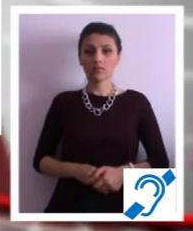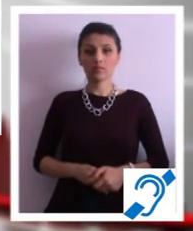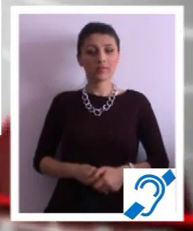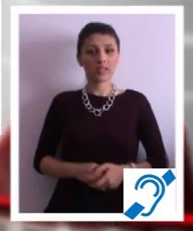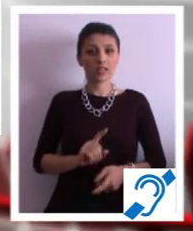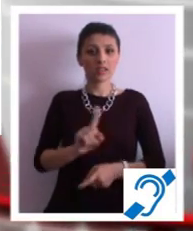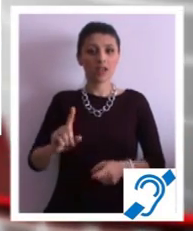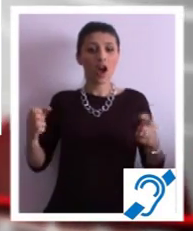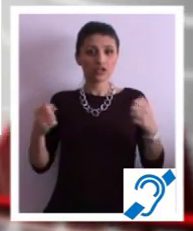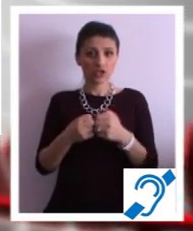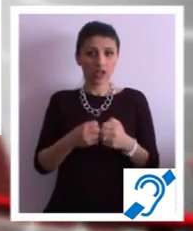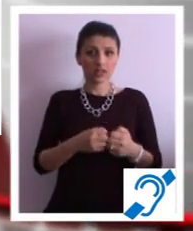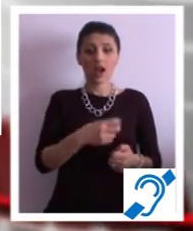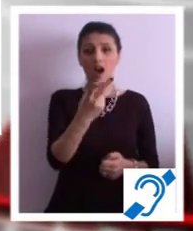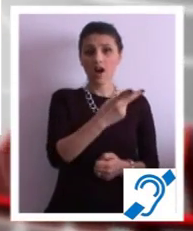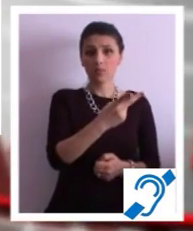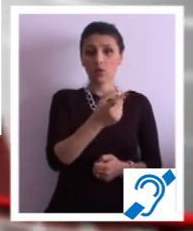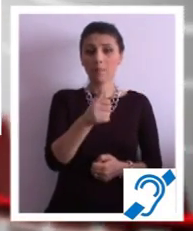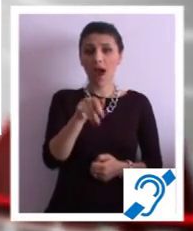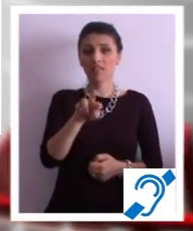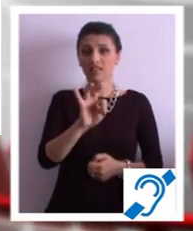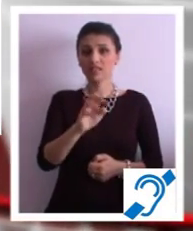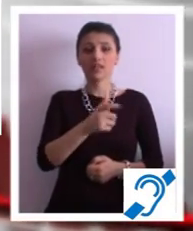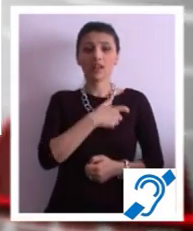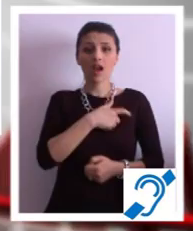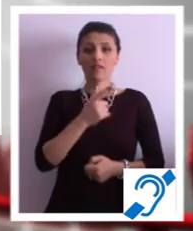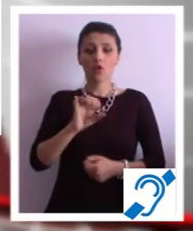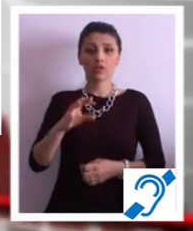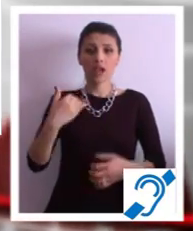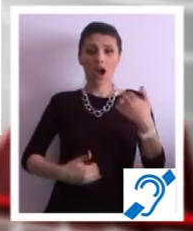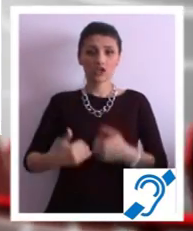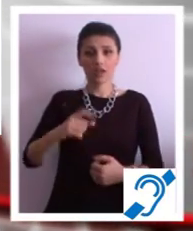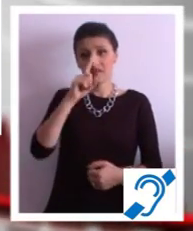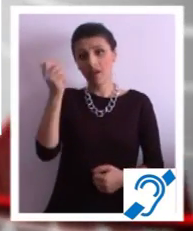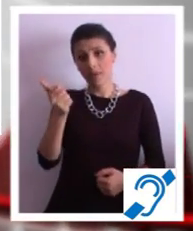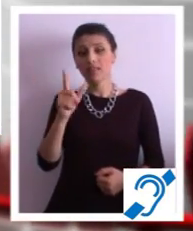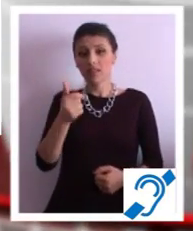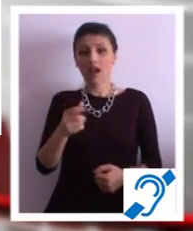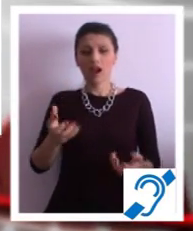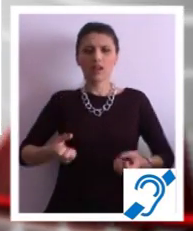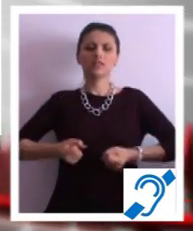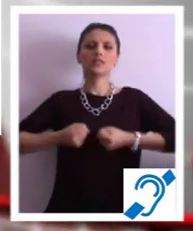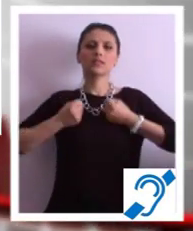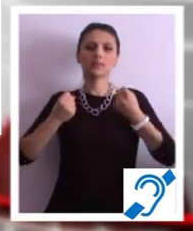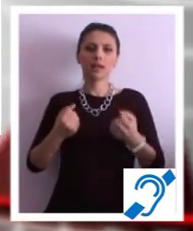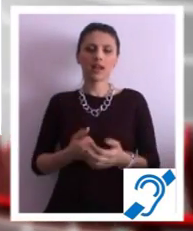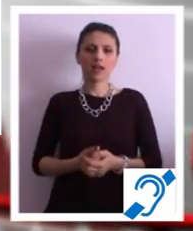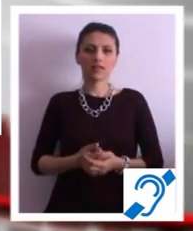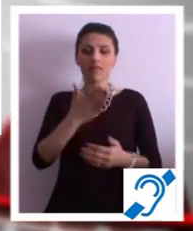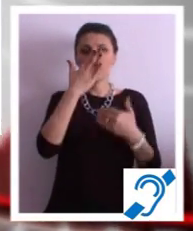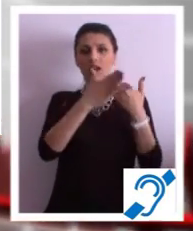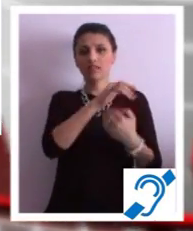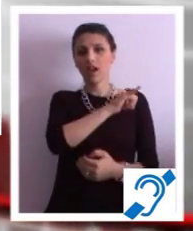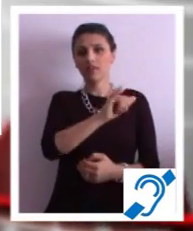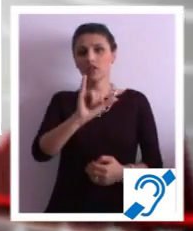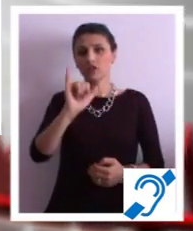Din impact, pasagerii și conducătoarea auto a Matizului nu au suferit vătămări corporale, însă au tras o sperietură pe măsură. La fața locului